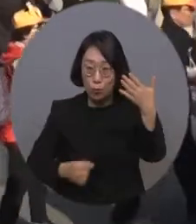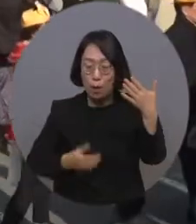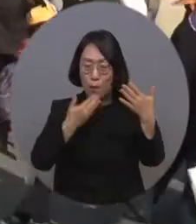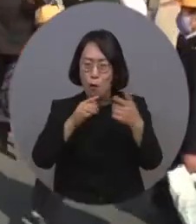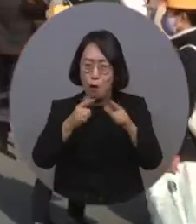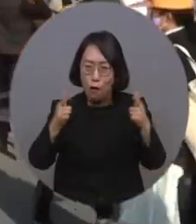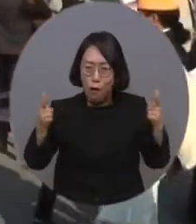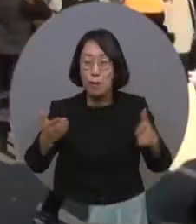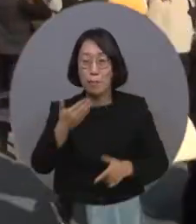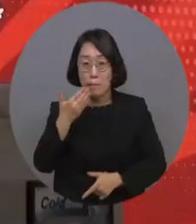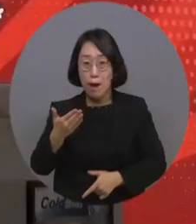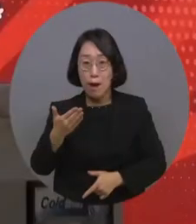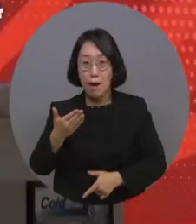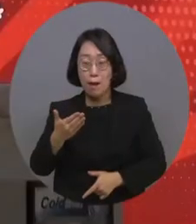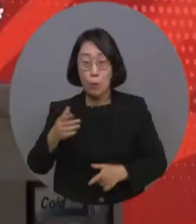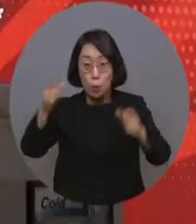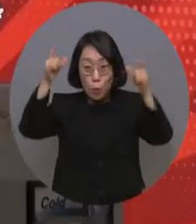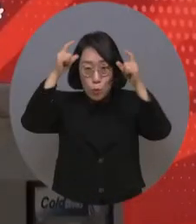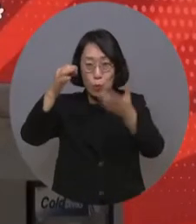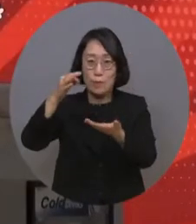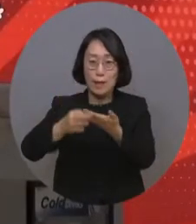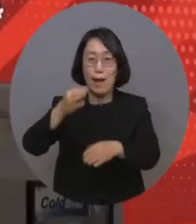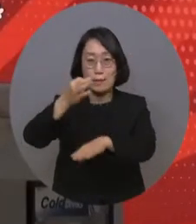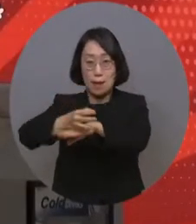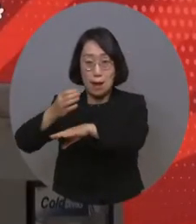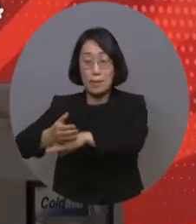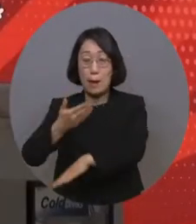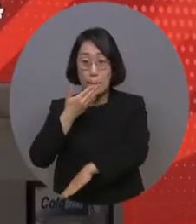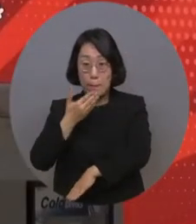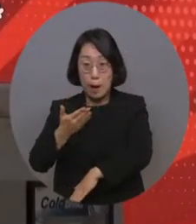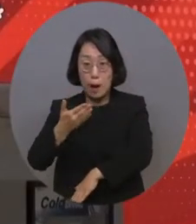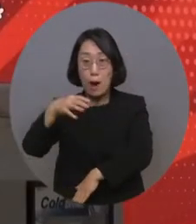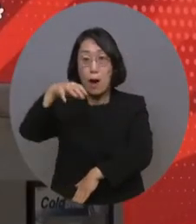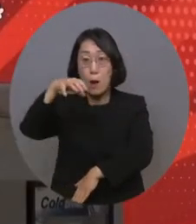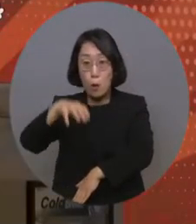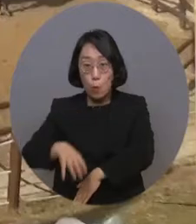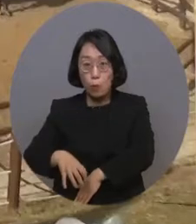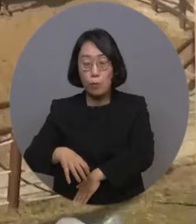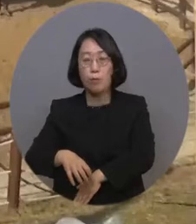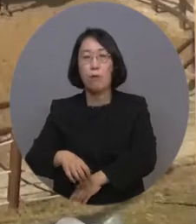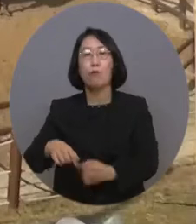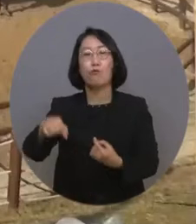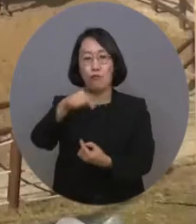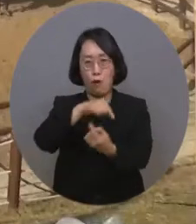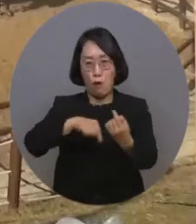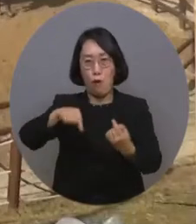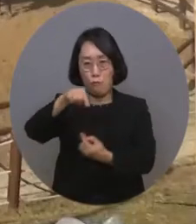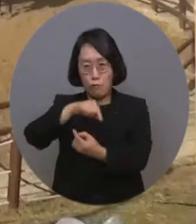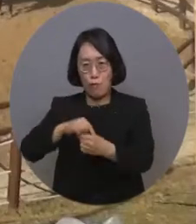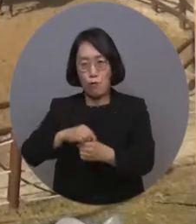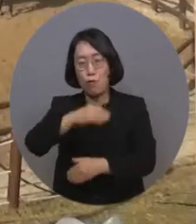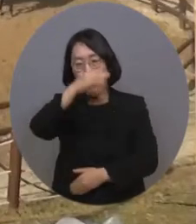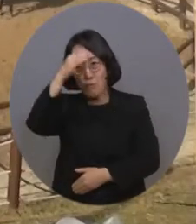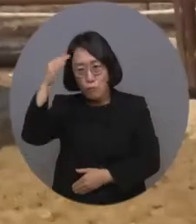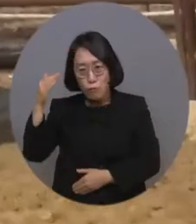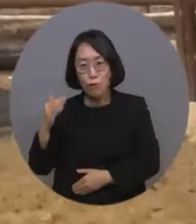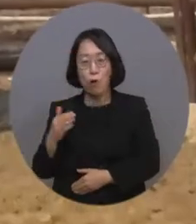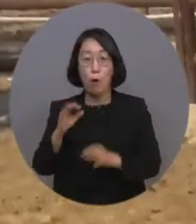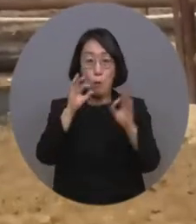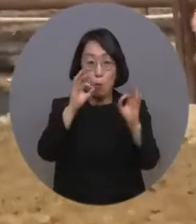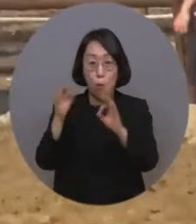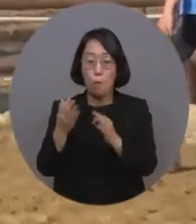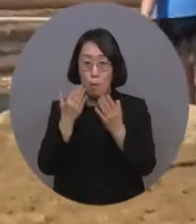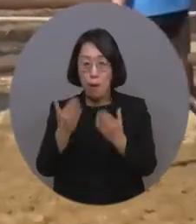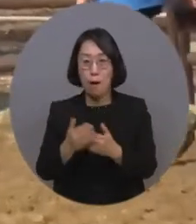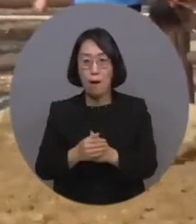가득한 최고급 한우를 저렴하게 구매하고 시식할 수 있는 장수 한우 마당 운영 등 다양한 볼거리와 먹거리로 찾는